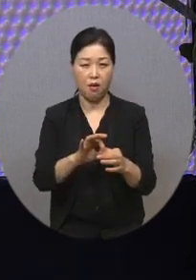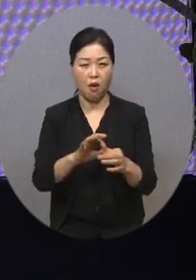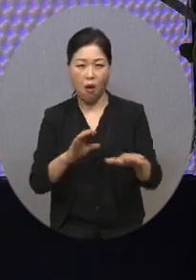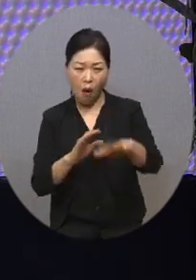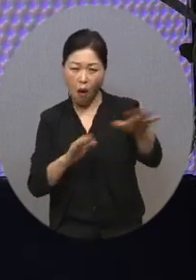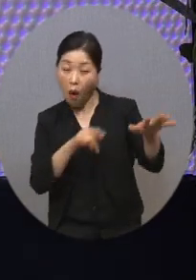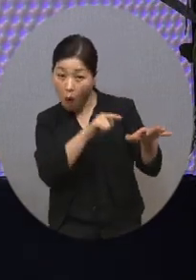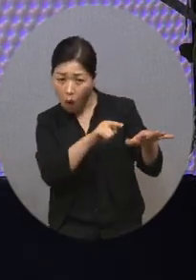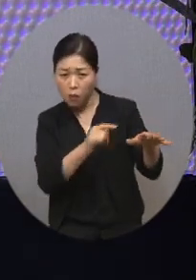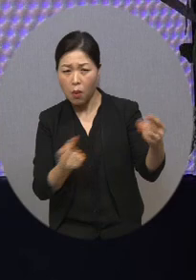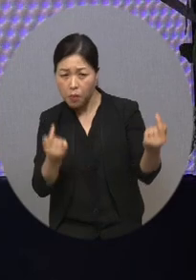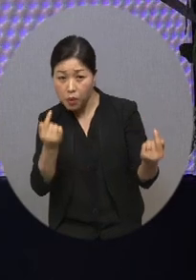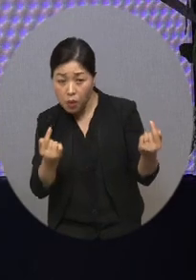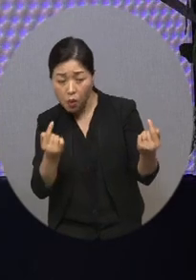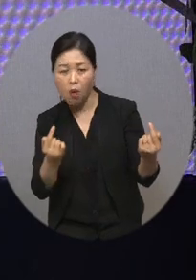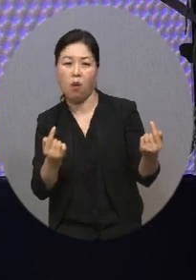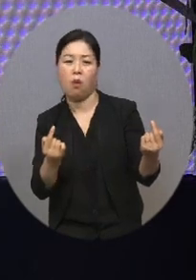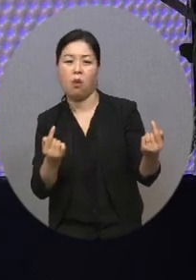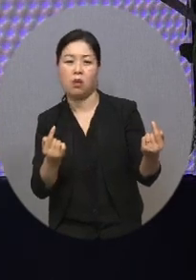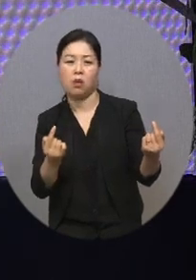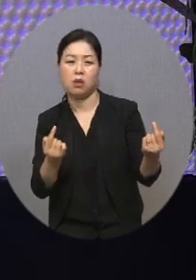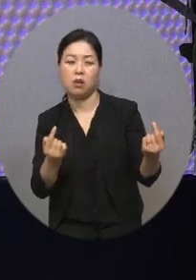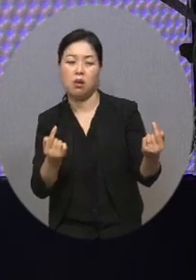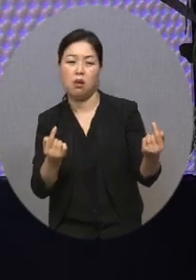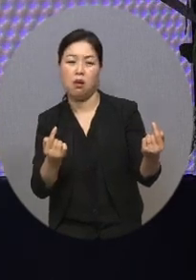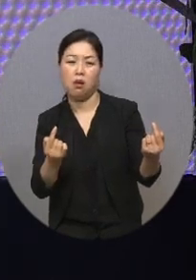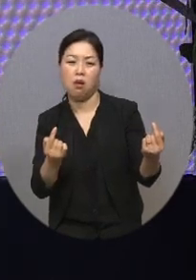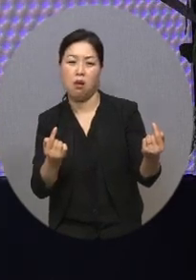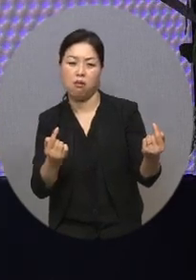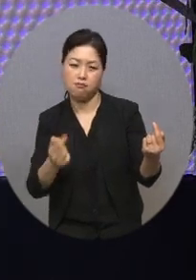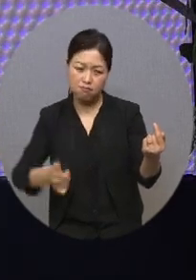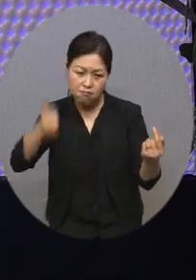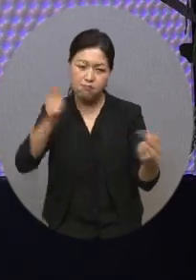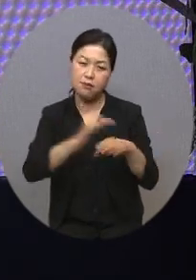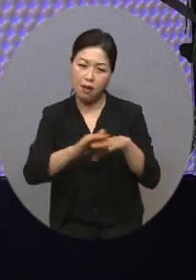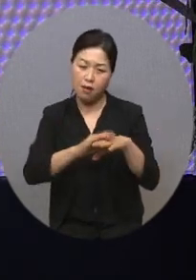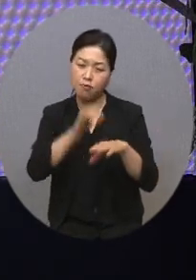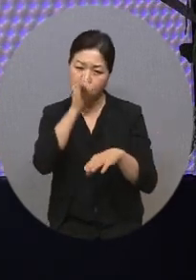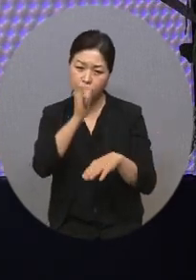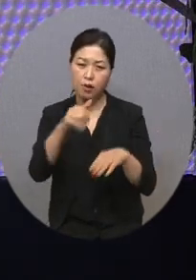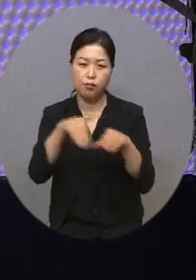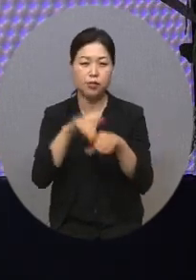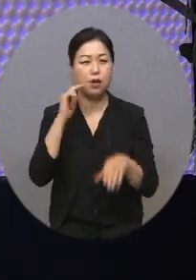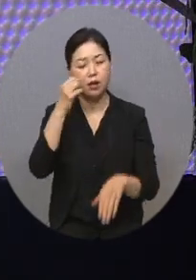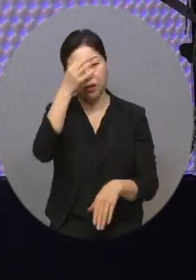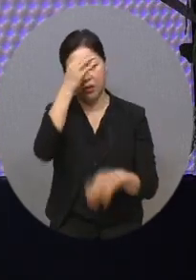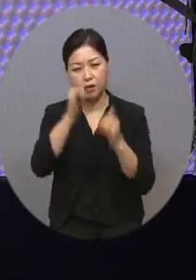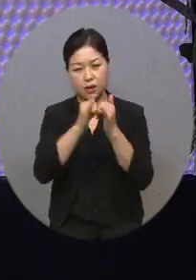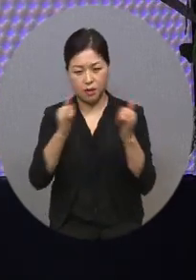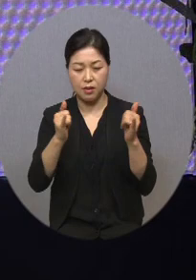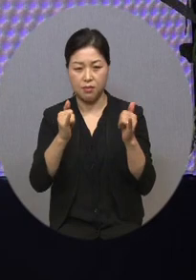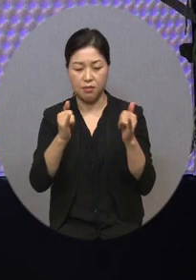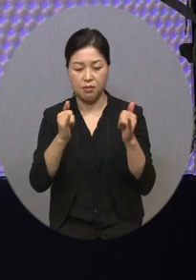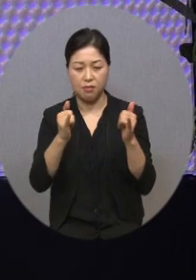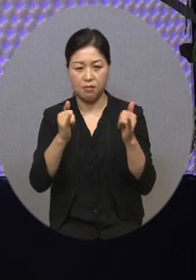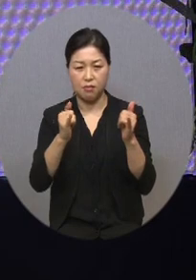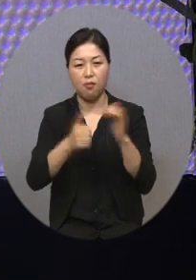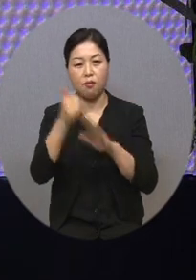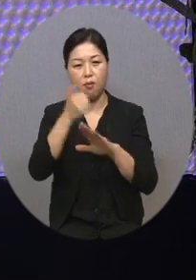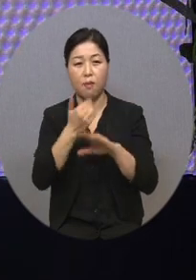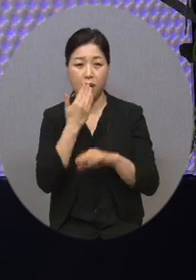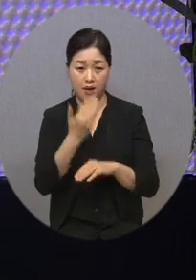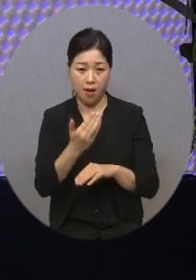그 훌륭한 또 문화예술인이 될 수 있다 그 이런 그